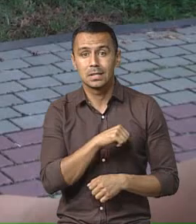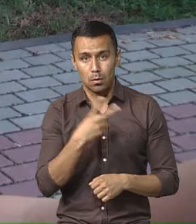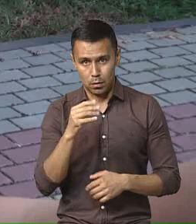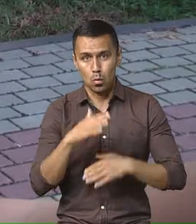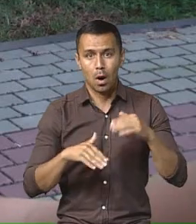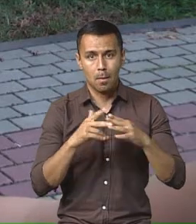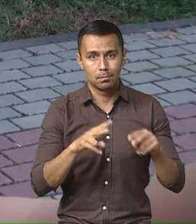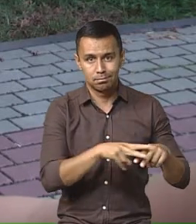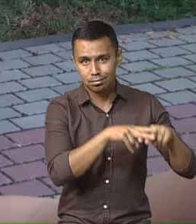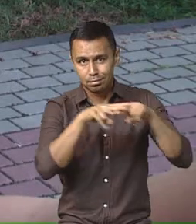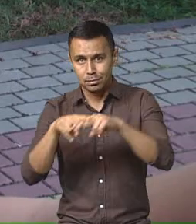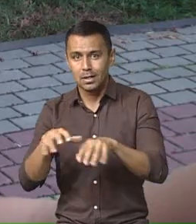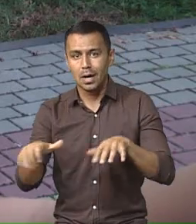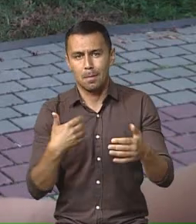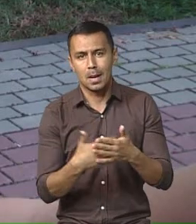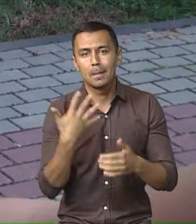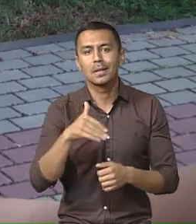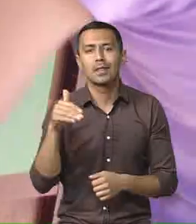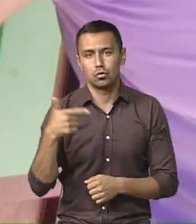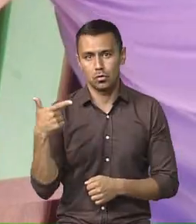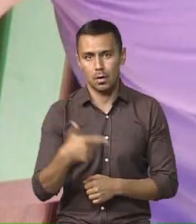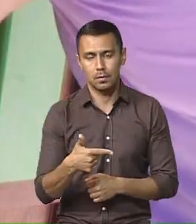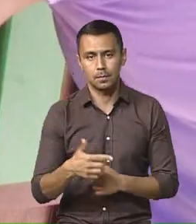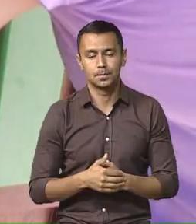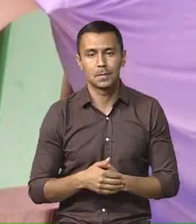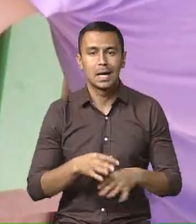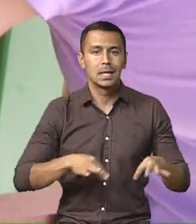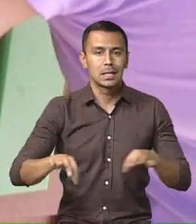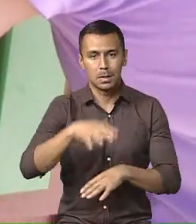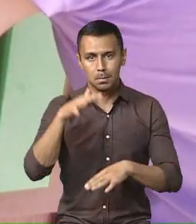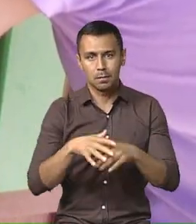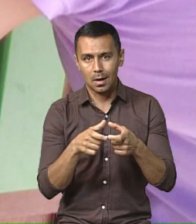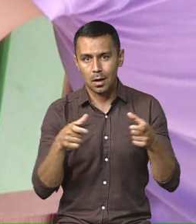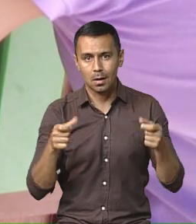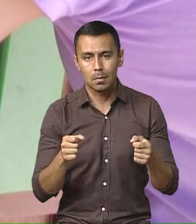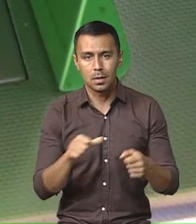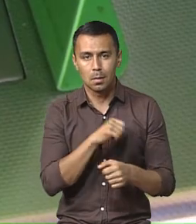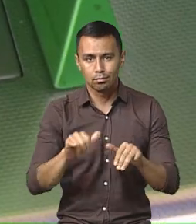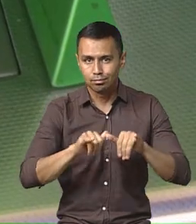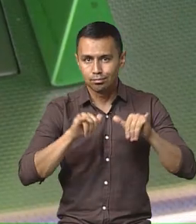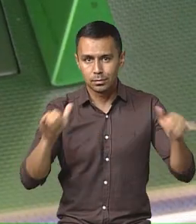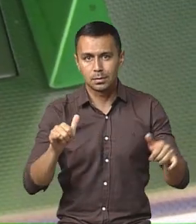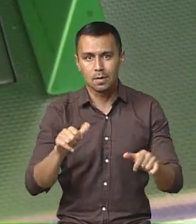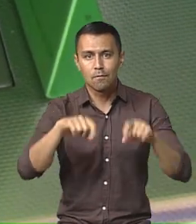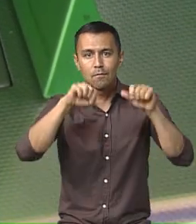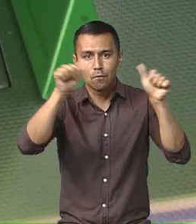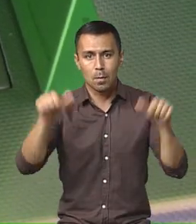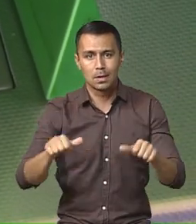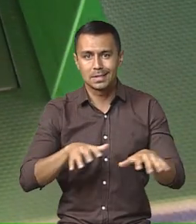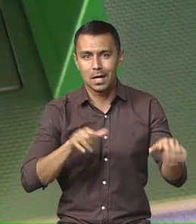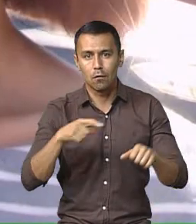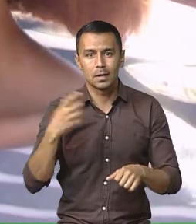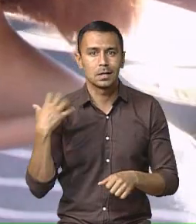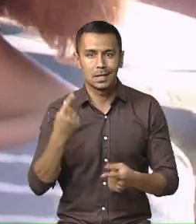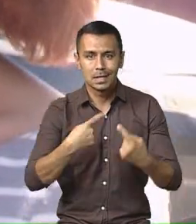сам же передав шахраям біля 50 тисяч гривень. Схеми з банківськими картками – найрозповсюдженіший вид шахрайства, каже